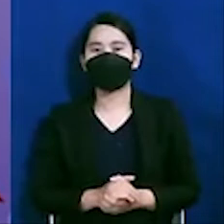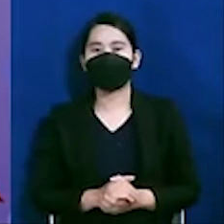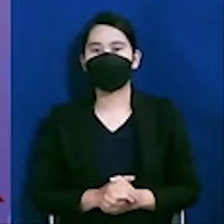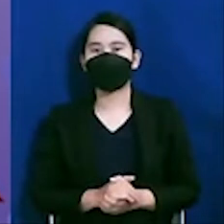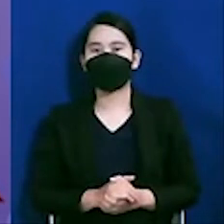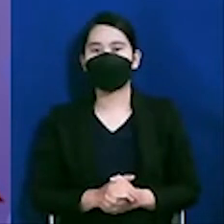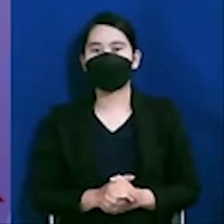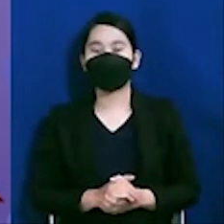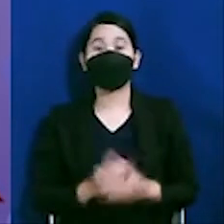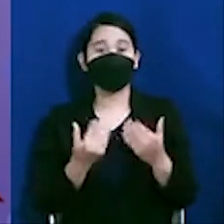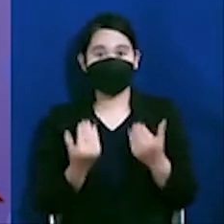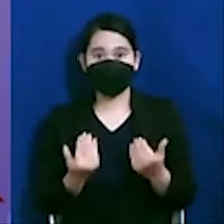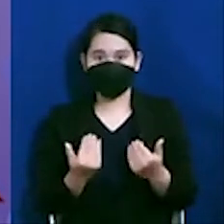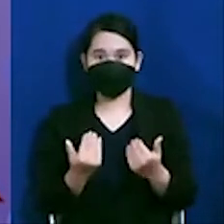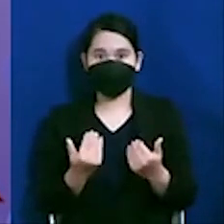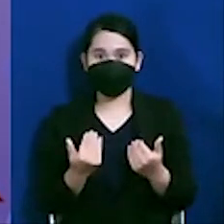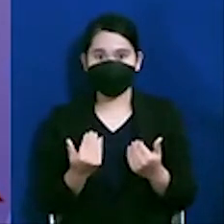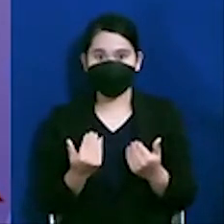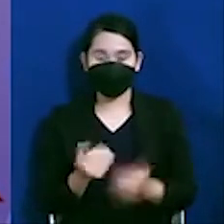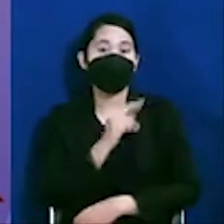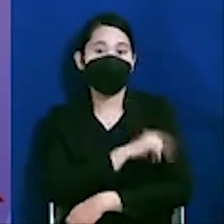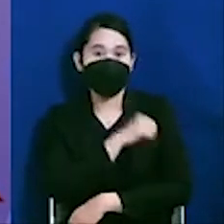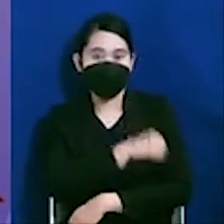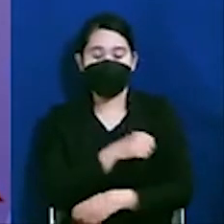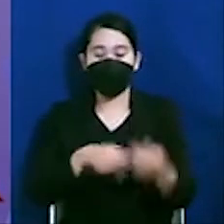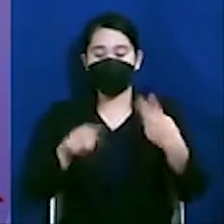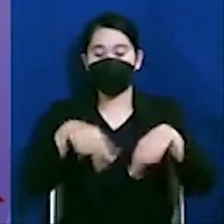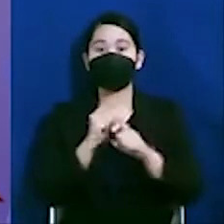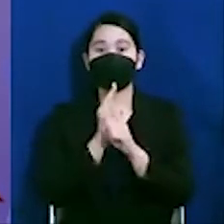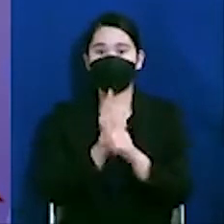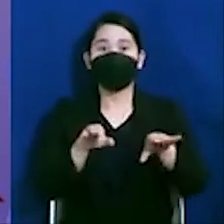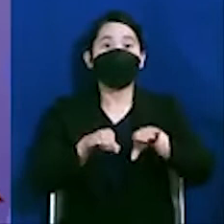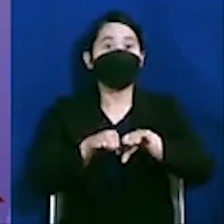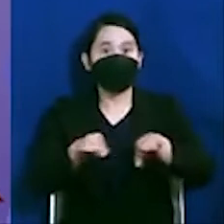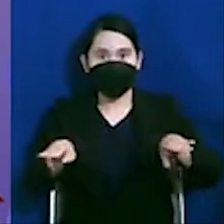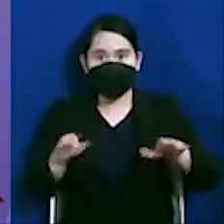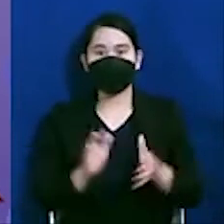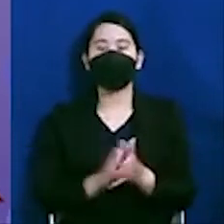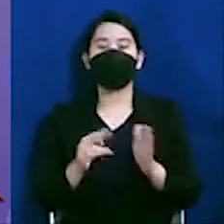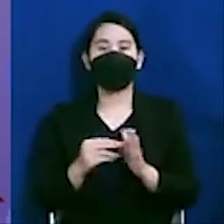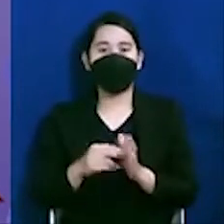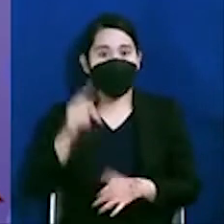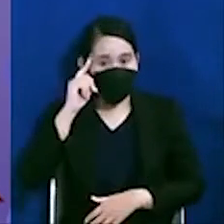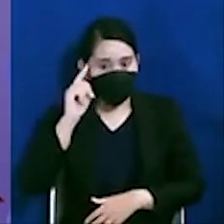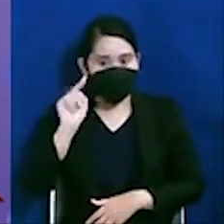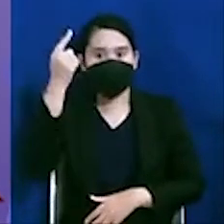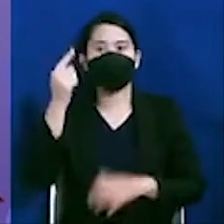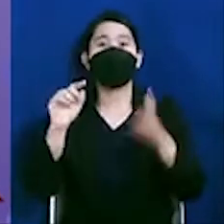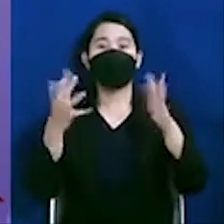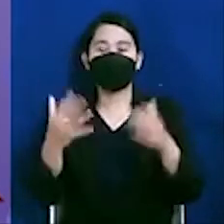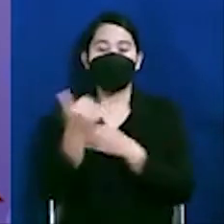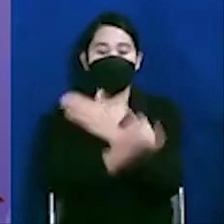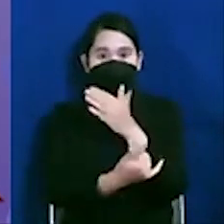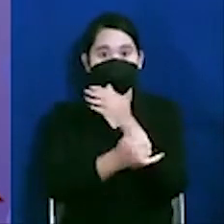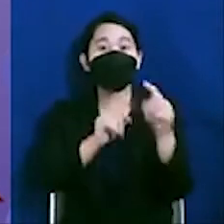ให้ท่านเนี่ยขณะนี้สายการจะเลือกการดูแลตามมาตรฐานนะครับแล้วก็เรื่องนี้คงไม่ใช่เรื่องใหม่เพราะก็ไปประเทศได้ดำเนิน